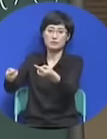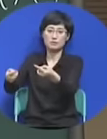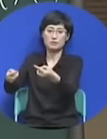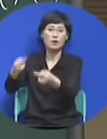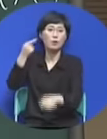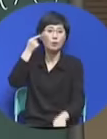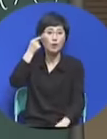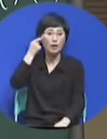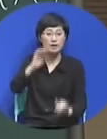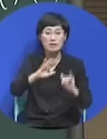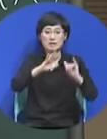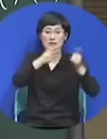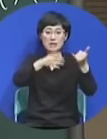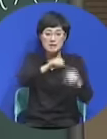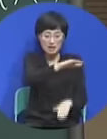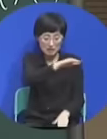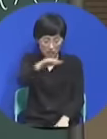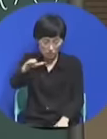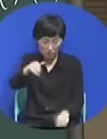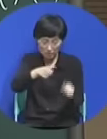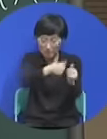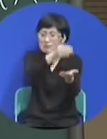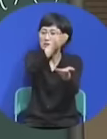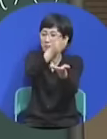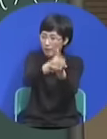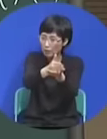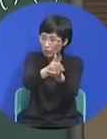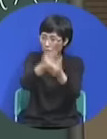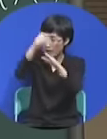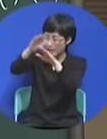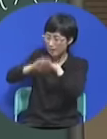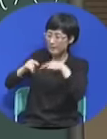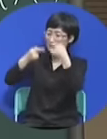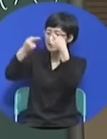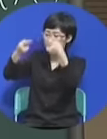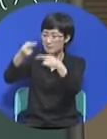세상 기준의 예배가 예배가 아니라는 거죠. 예배 회복해라.